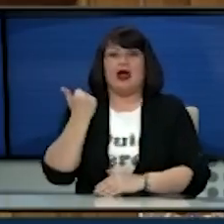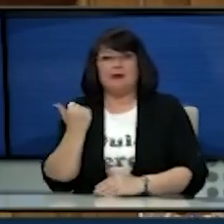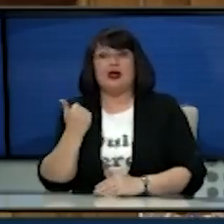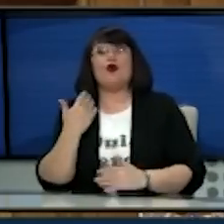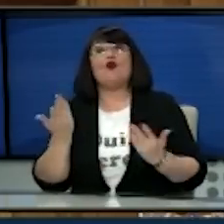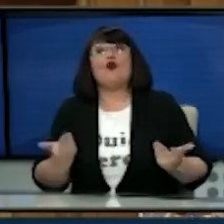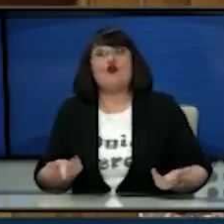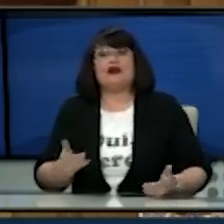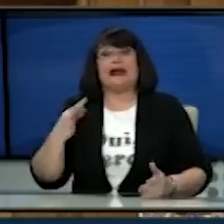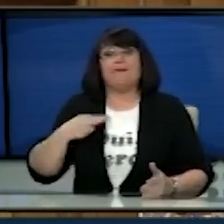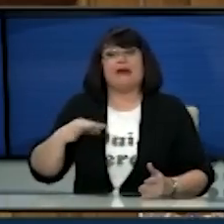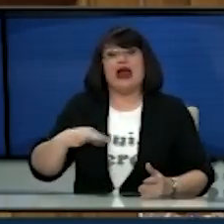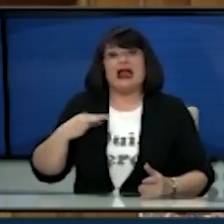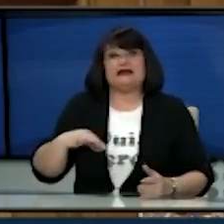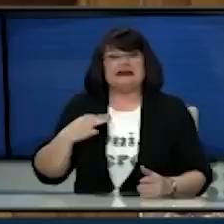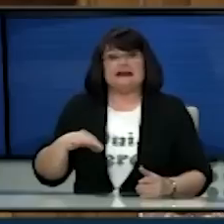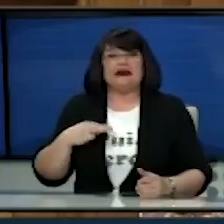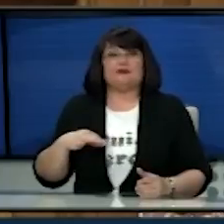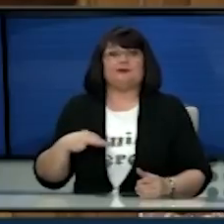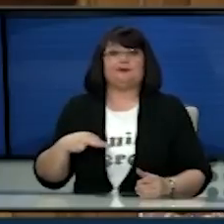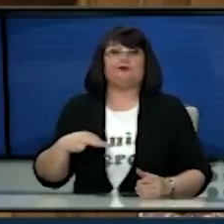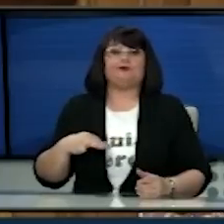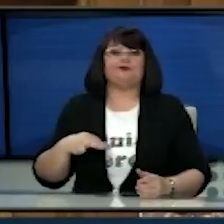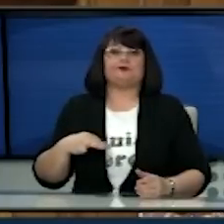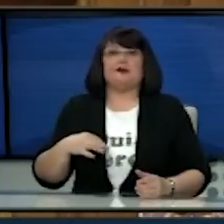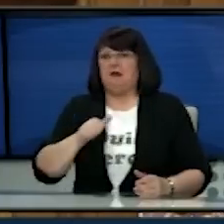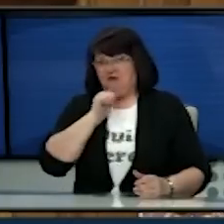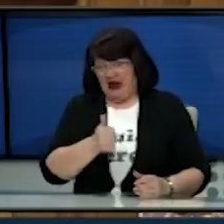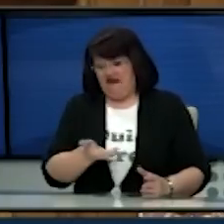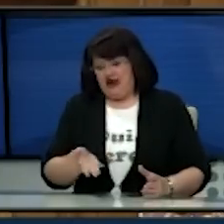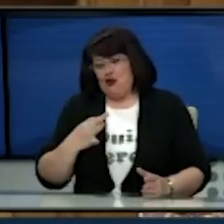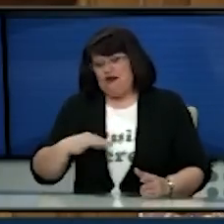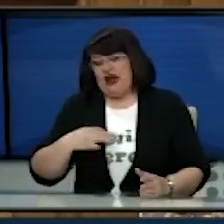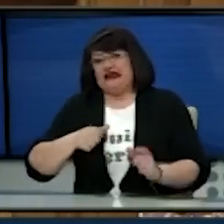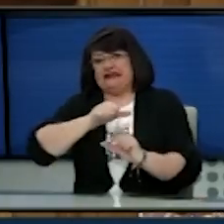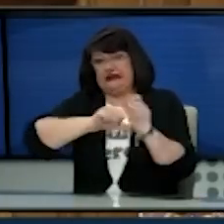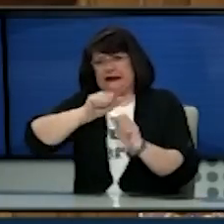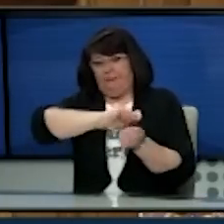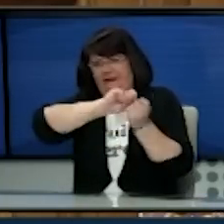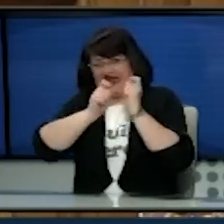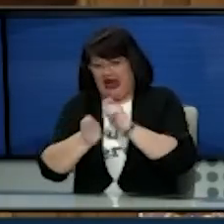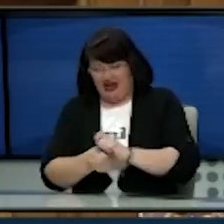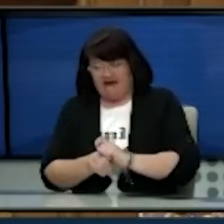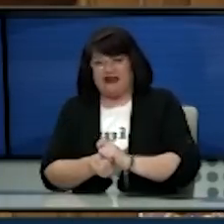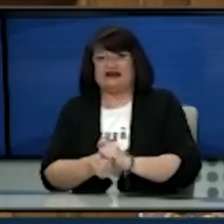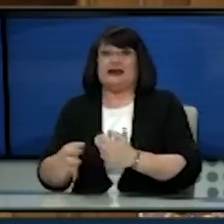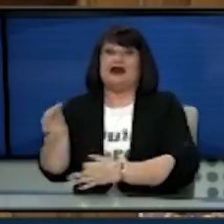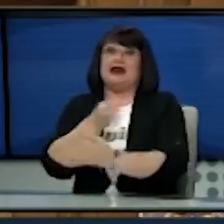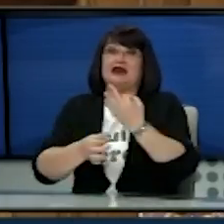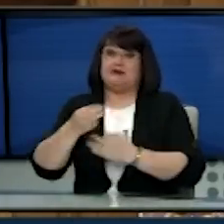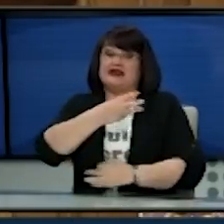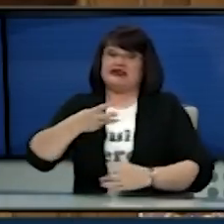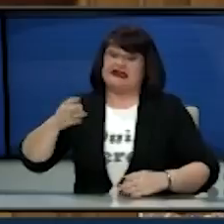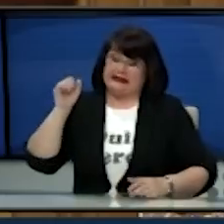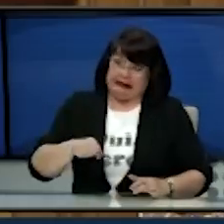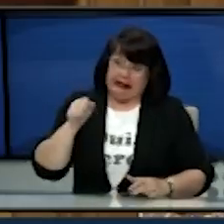οι λεγόμενοι πράσινοι στην ουσία κατάμαυρη μετάβαση, την οποία υπερασπίζεστε κι